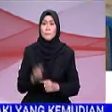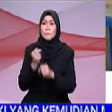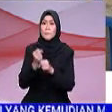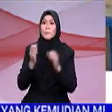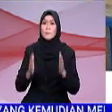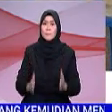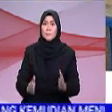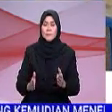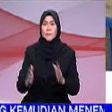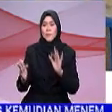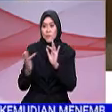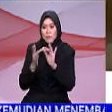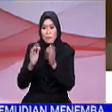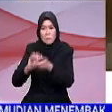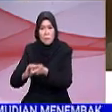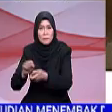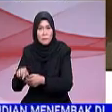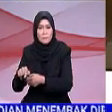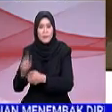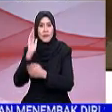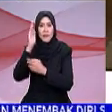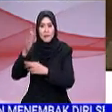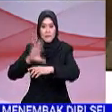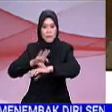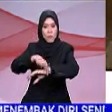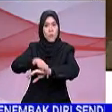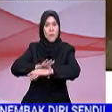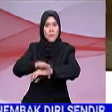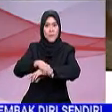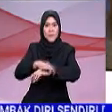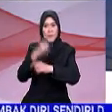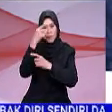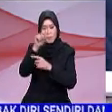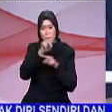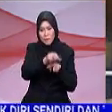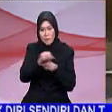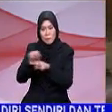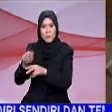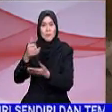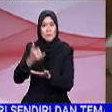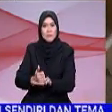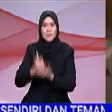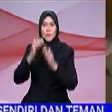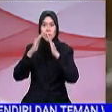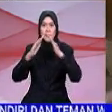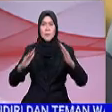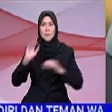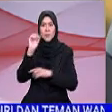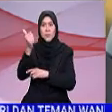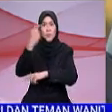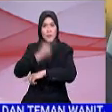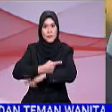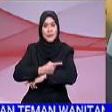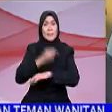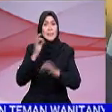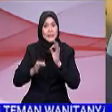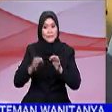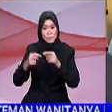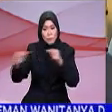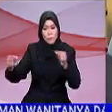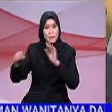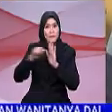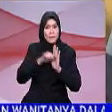Pekerja yang menjadi kontak rapat akan diberi gelang kuarantin untuk perintah pemantauan di rumah selama 10 hari. Sekiranya negatif,